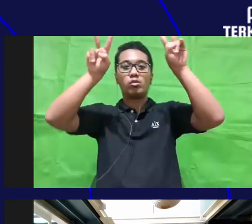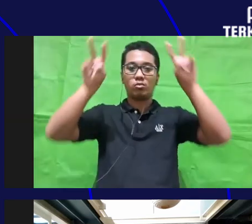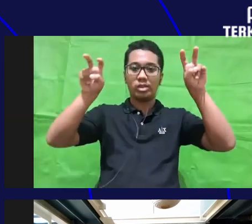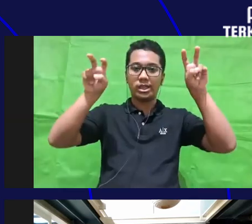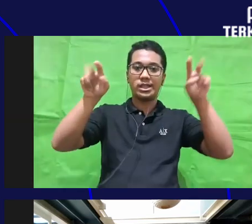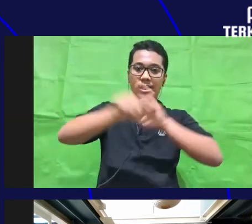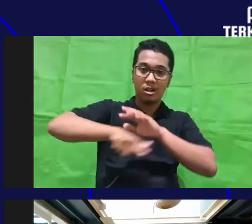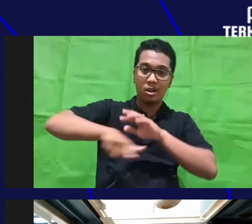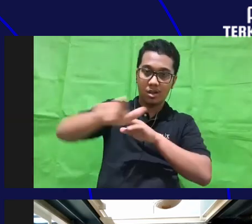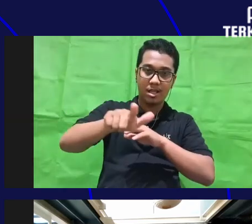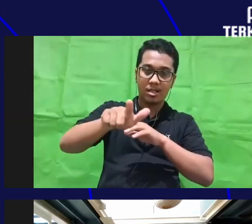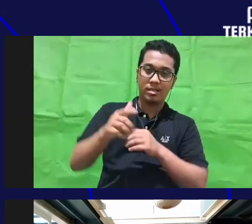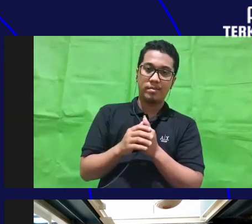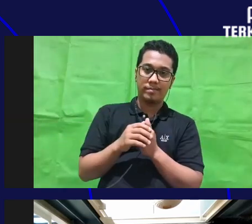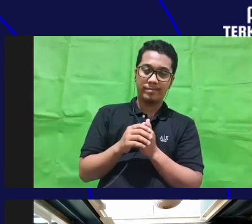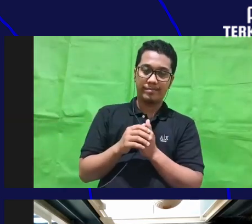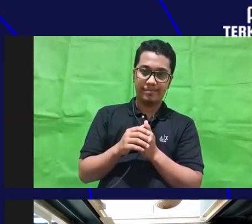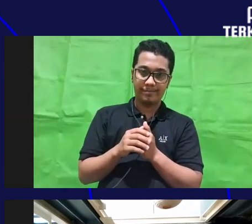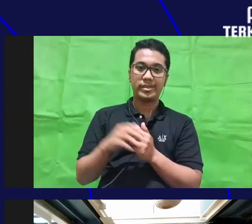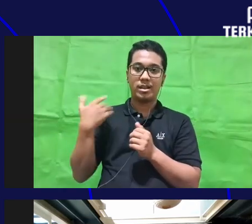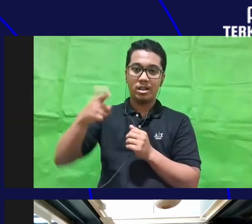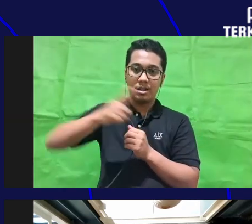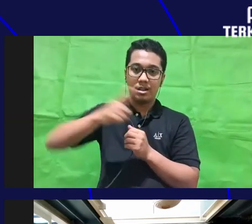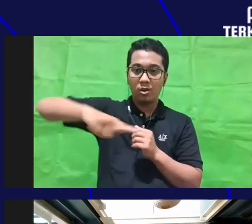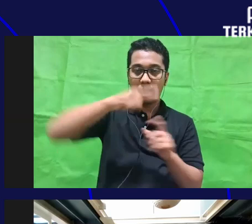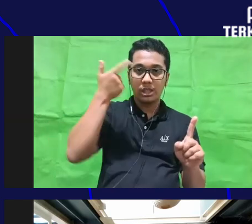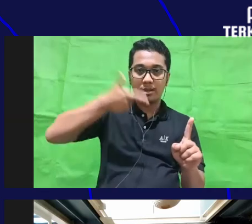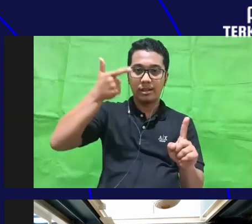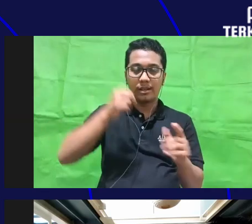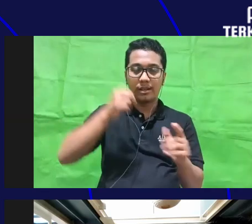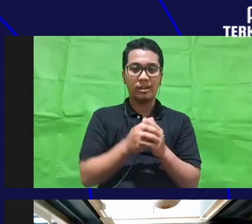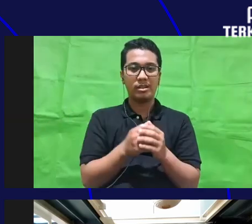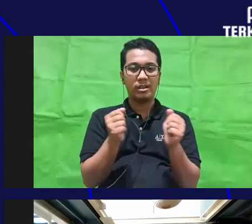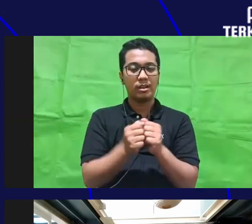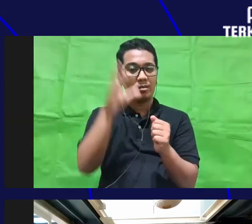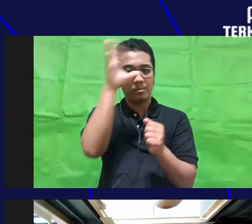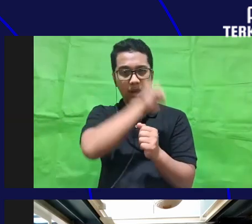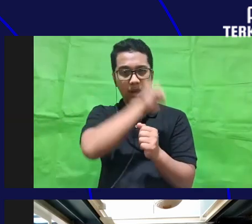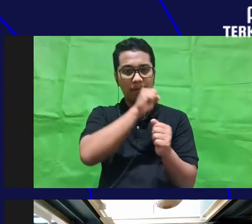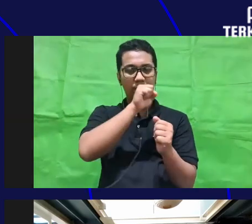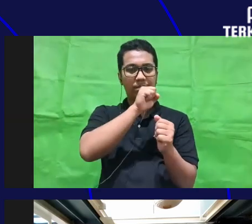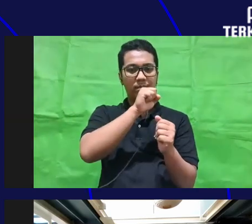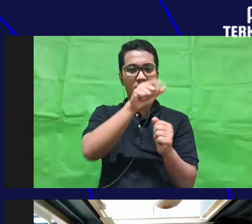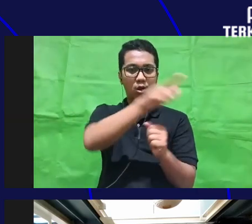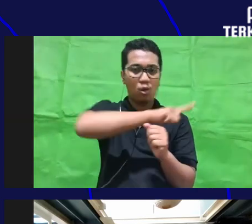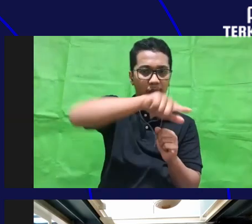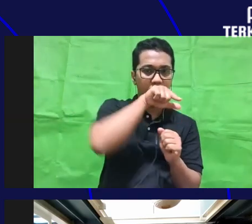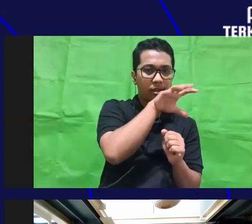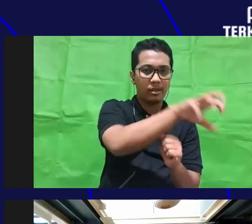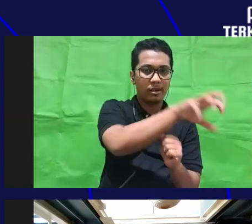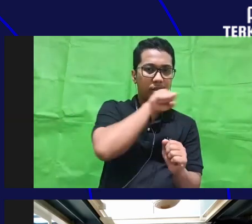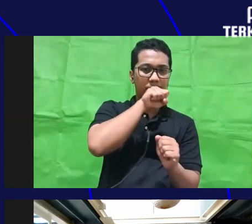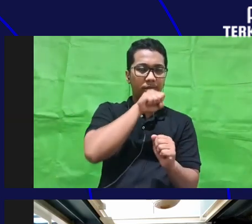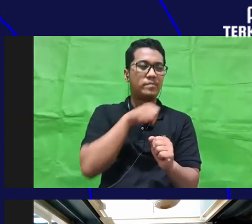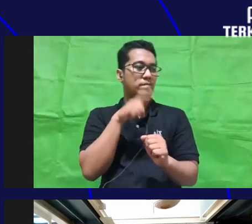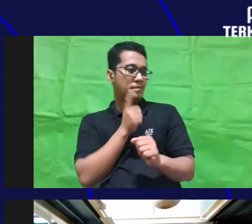lokasi-lokasi target gitu. Dengan memahami konteks lokal mereka lah kita kemudian baru bisa menentukan siapa orang yang ingin kita